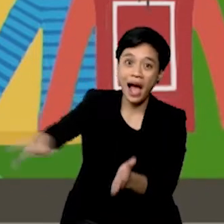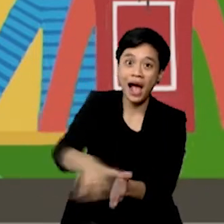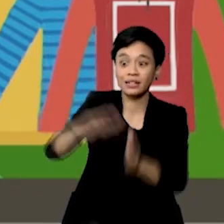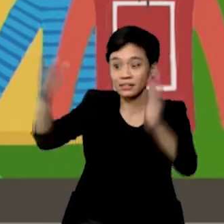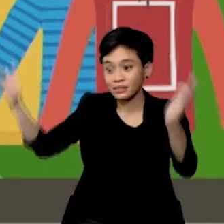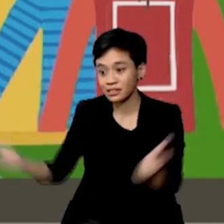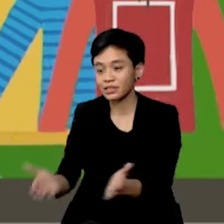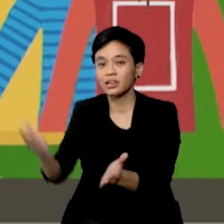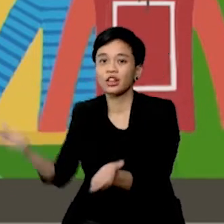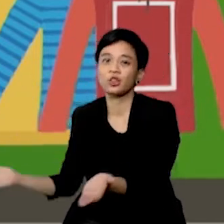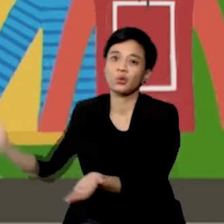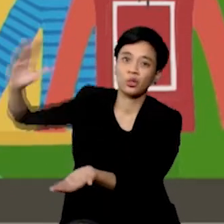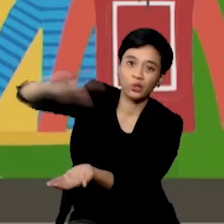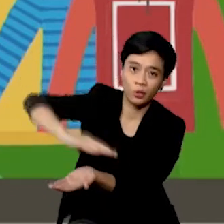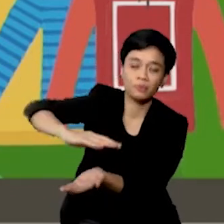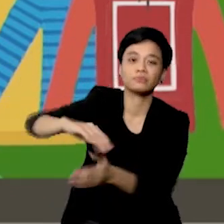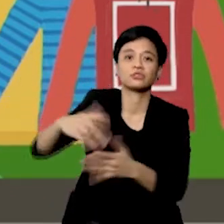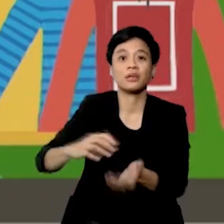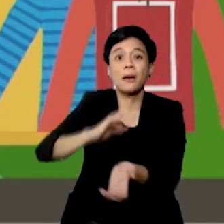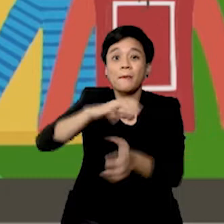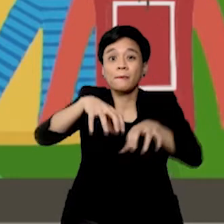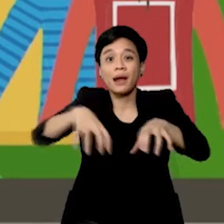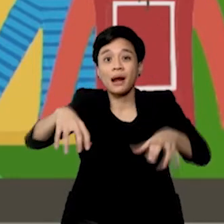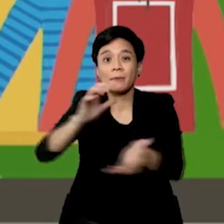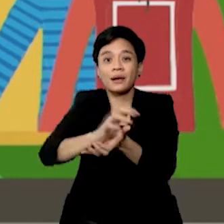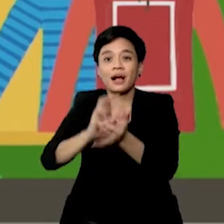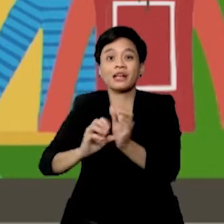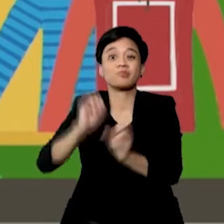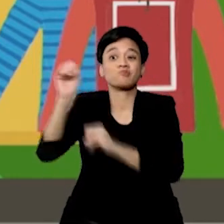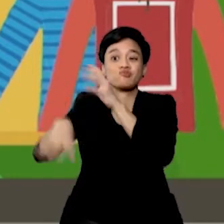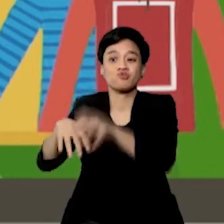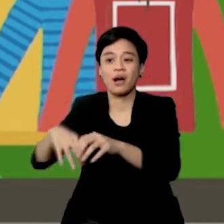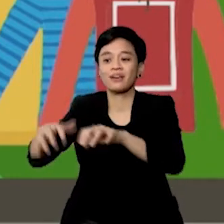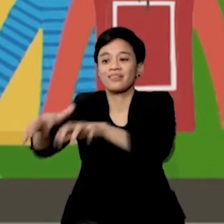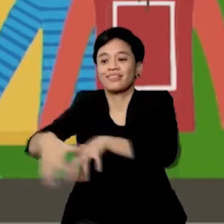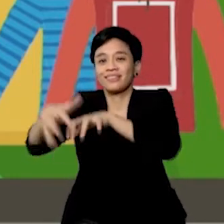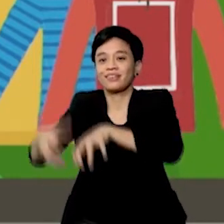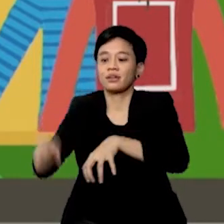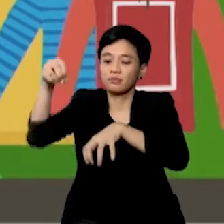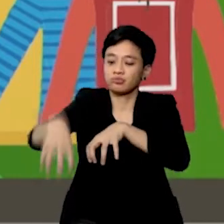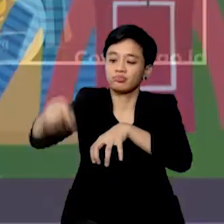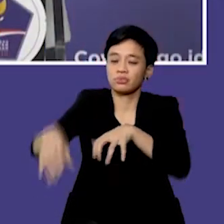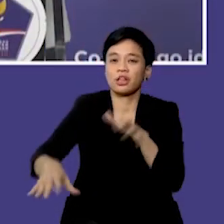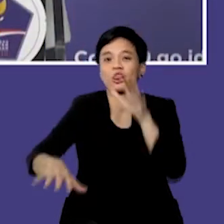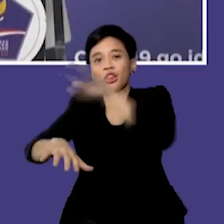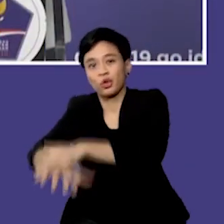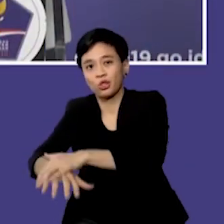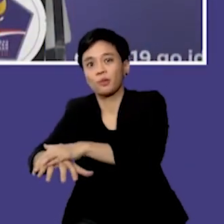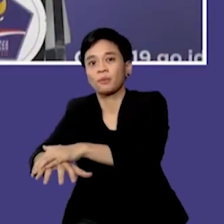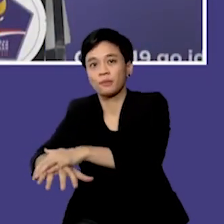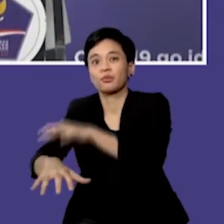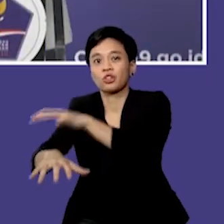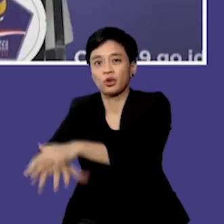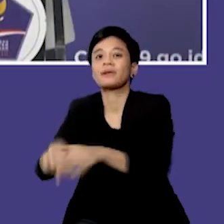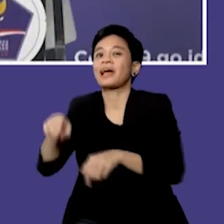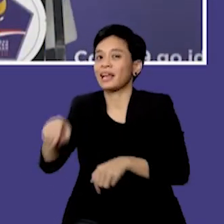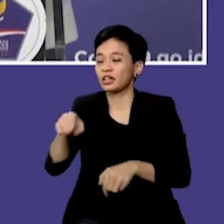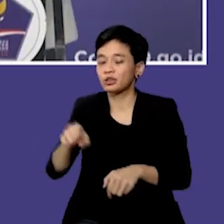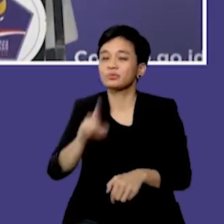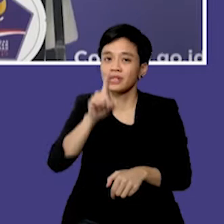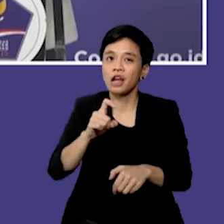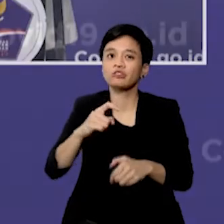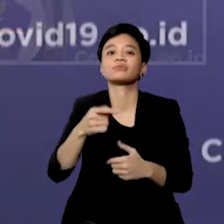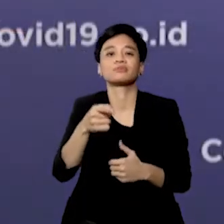air, dan mengubur barang bekas atau mendaur ulang limbah bekas agar tidak menjadi sarang nyamuk. Itu adalah langkah-langkah